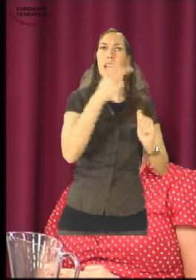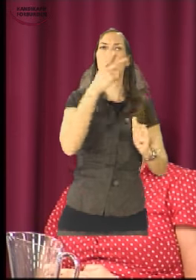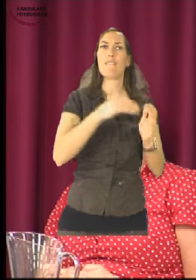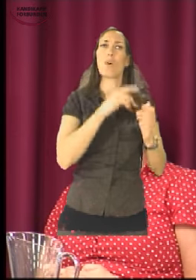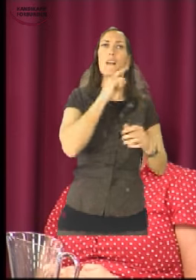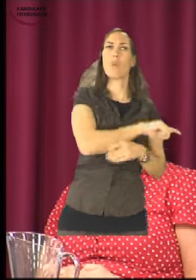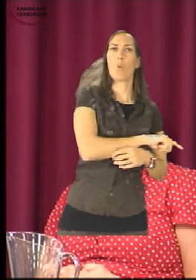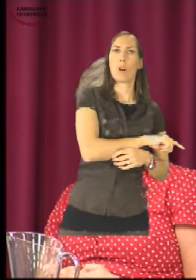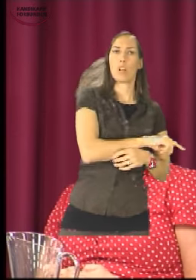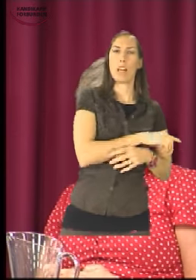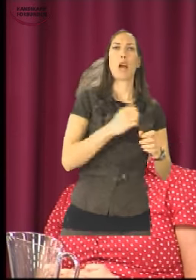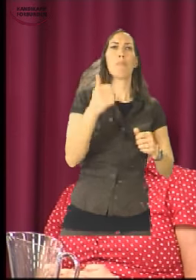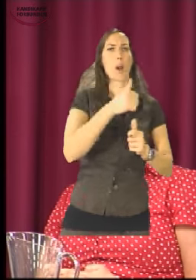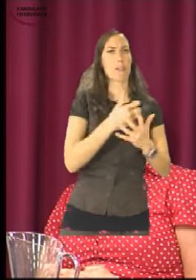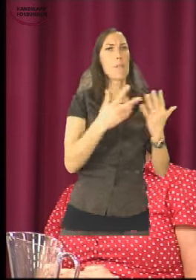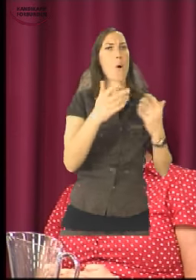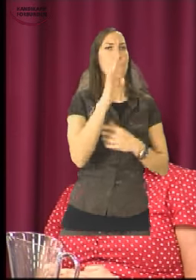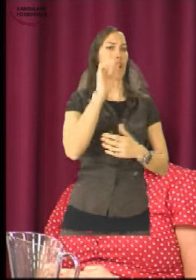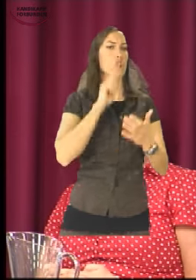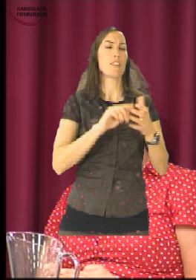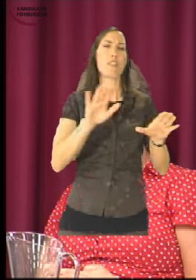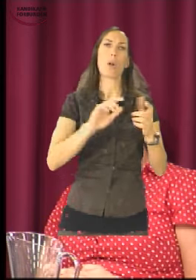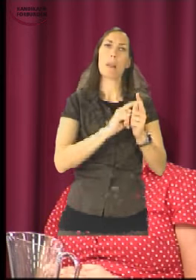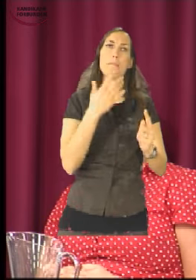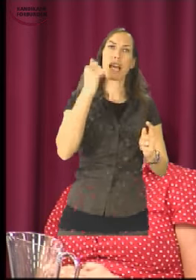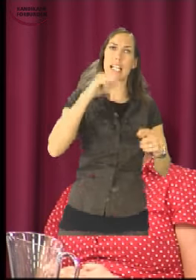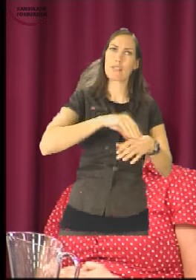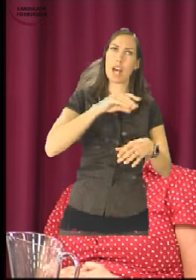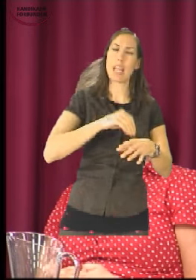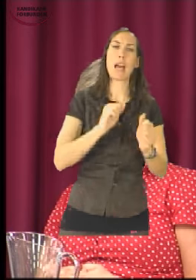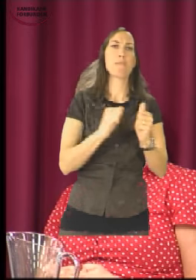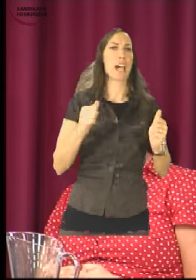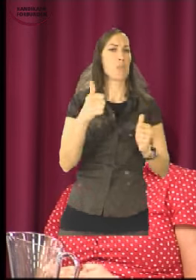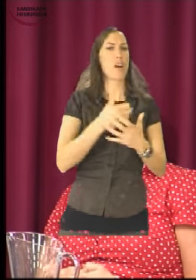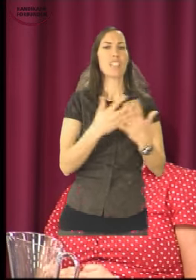Det behövs en mångfald för att vården ska bli bättre i Sverige, men inte en mångfald av